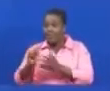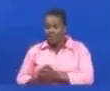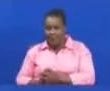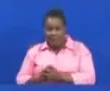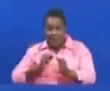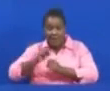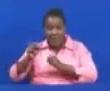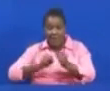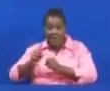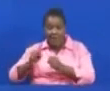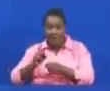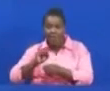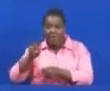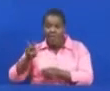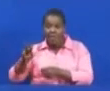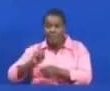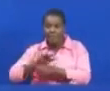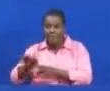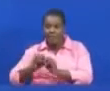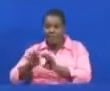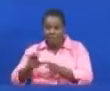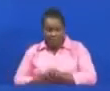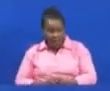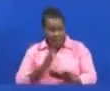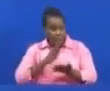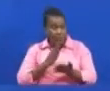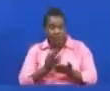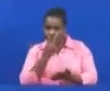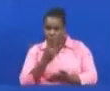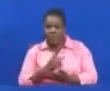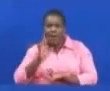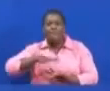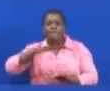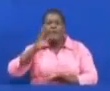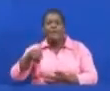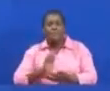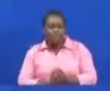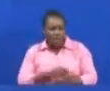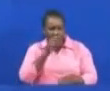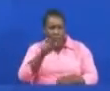yenye tija kabisa katika kuhakikisha Watanzania wanatumia njia hizo kwa urahisi zaidi.